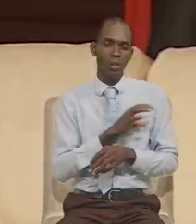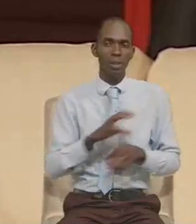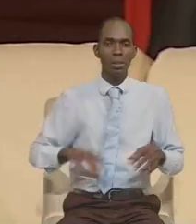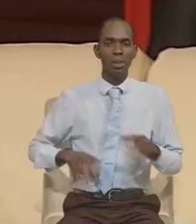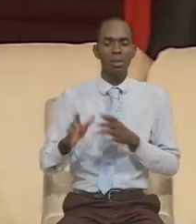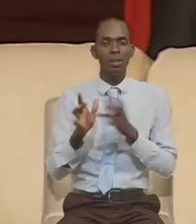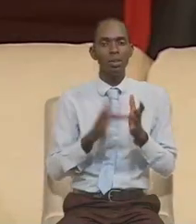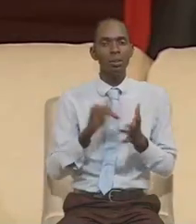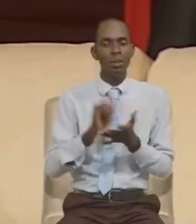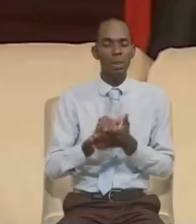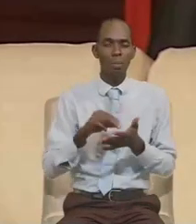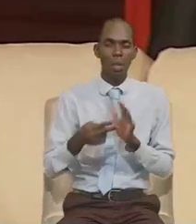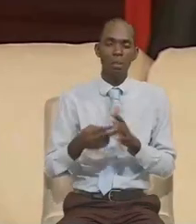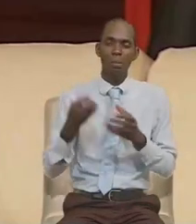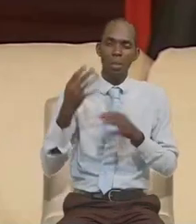venir,